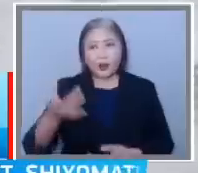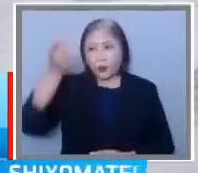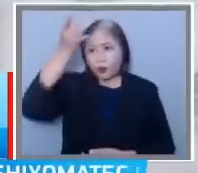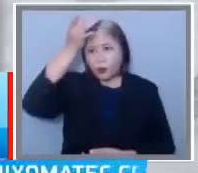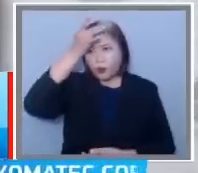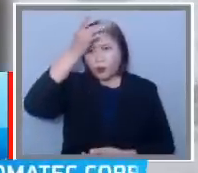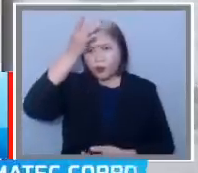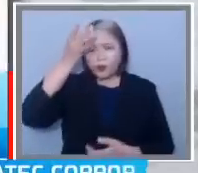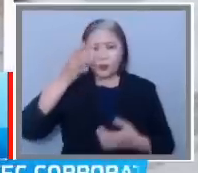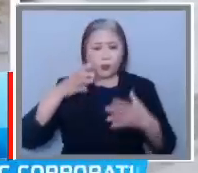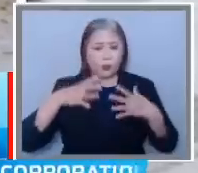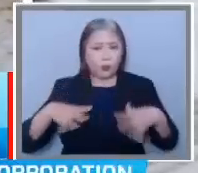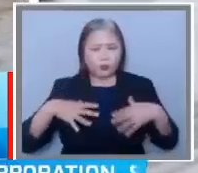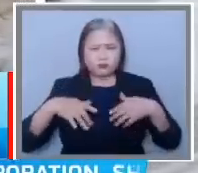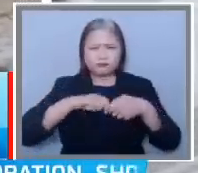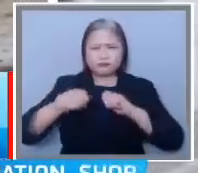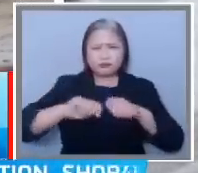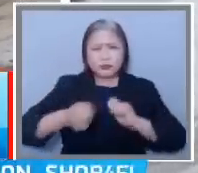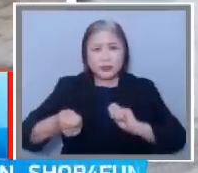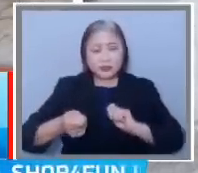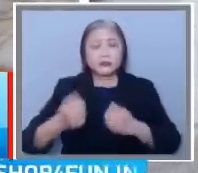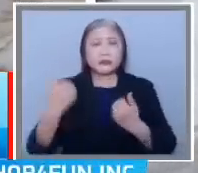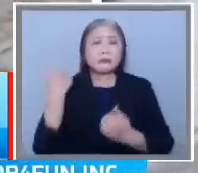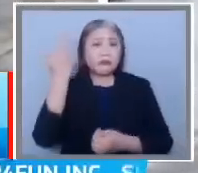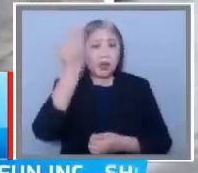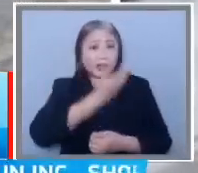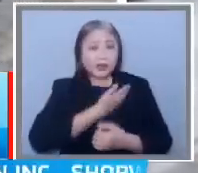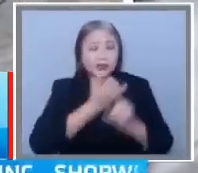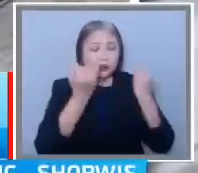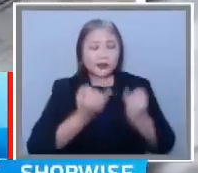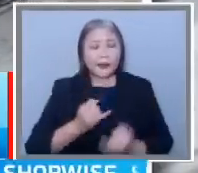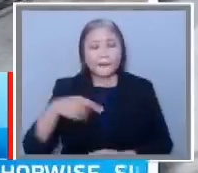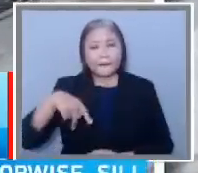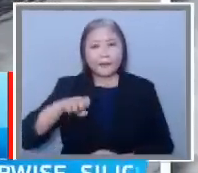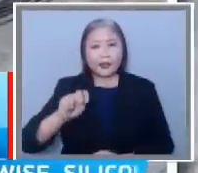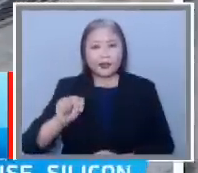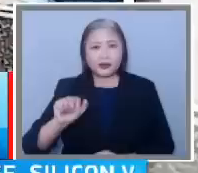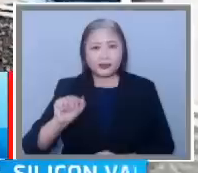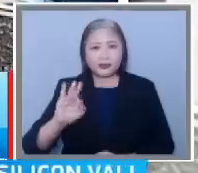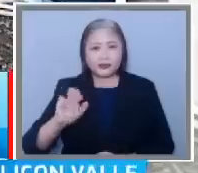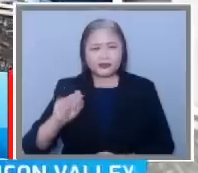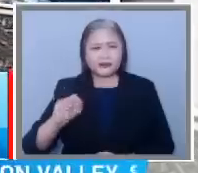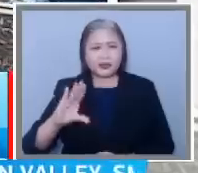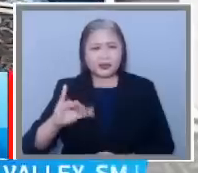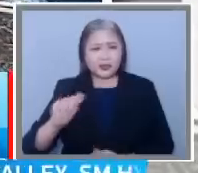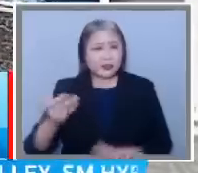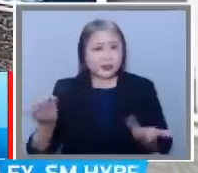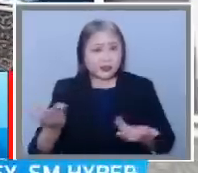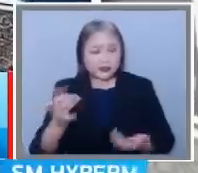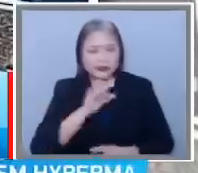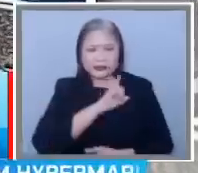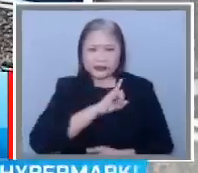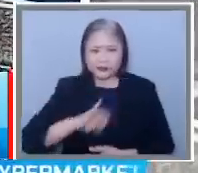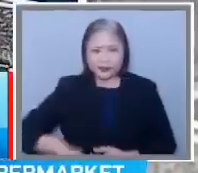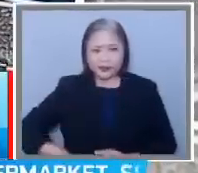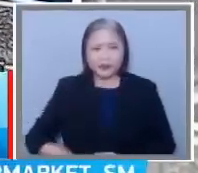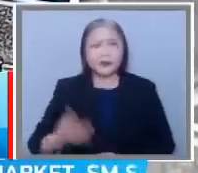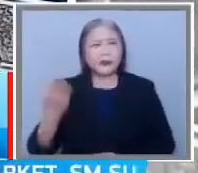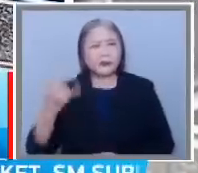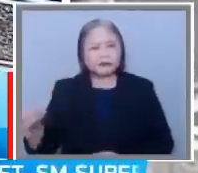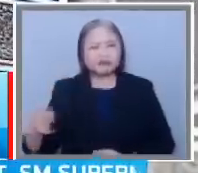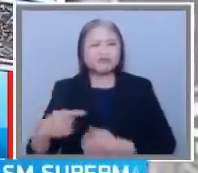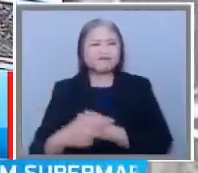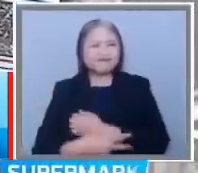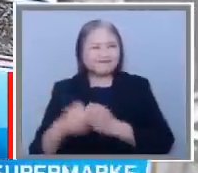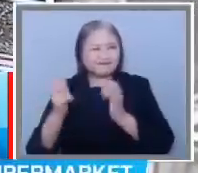ng imahe ng Our Lady of Peñafrancia sa San Mariano, Isabela. Yan ay matapos itong puntiryahin ng mga magnanakaw.